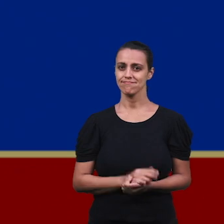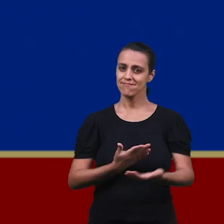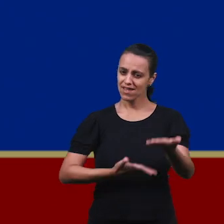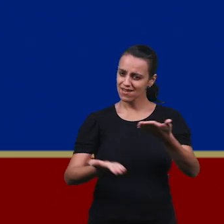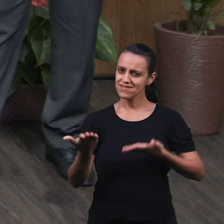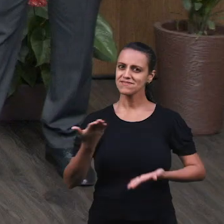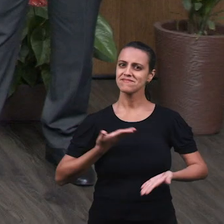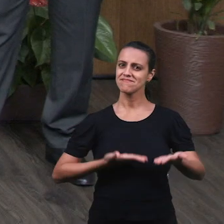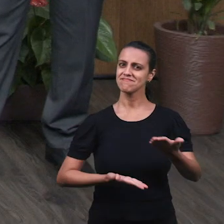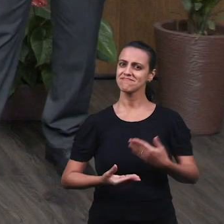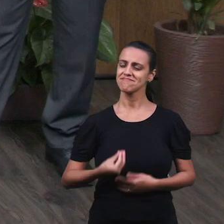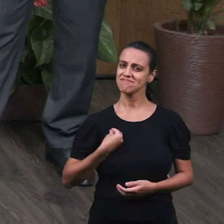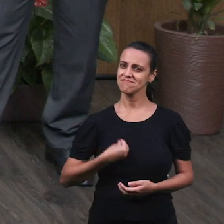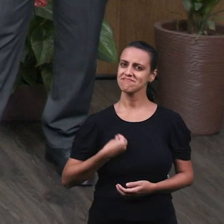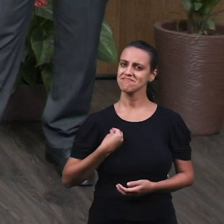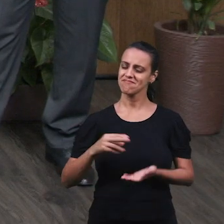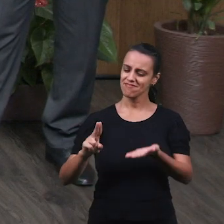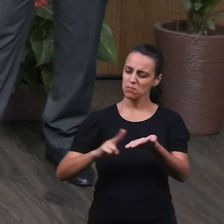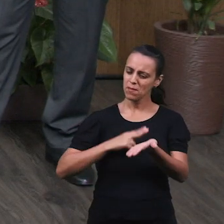Participez